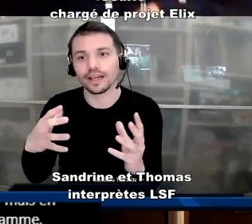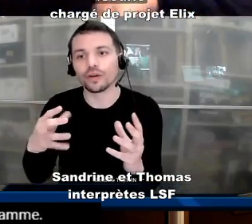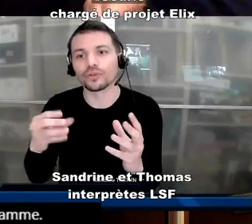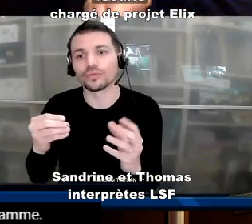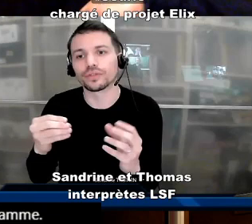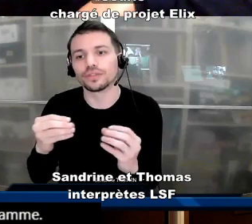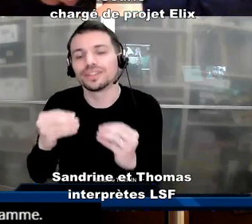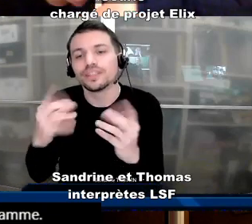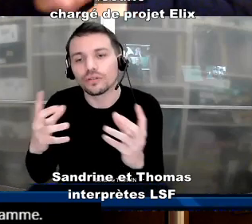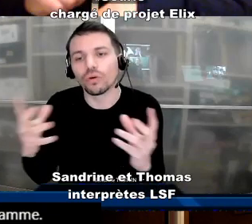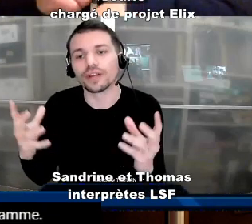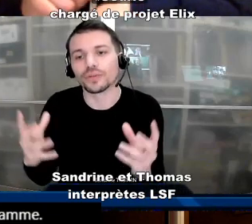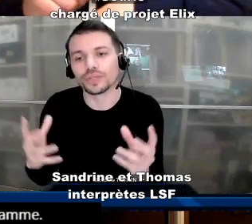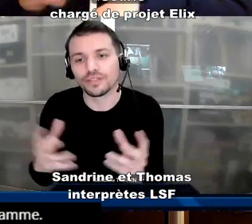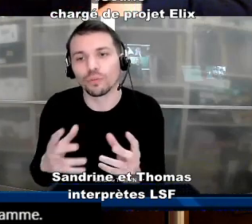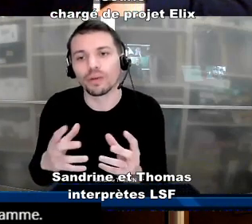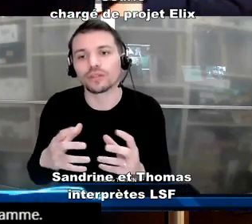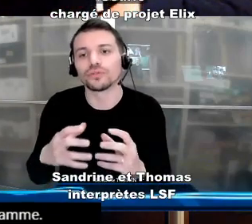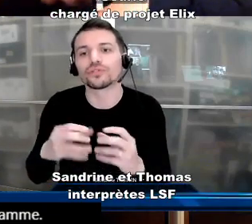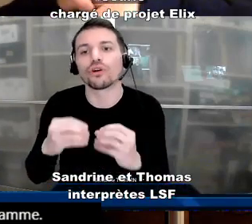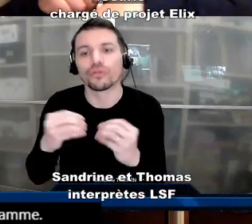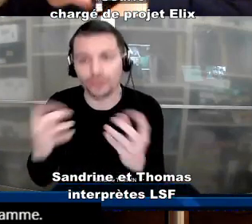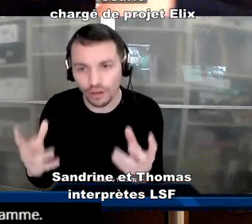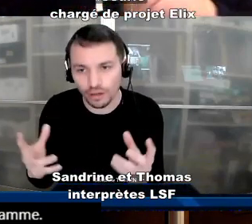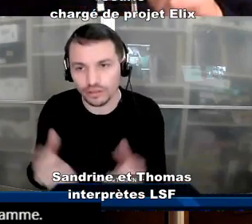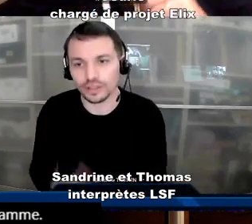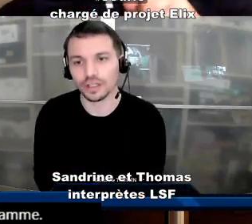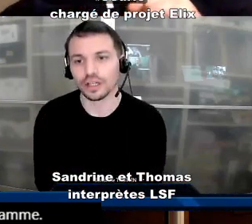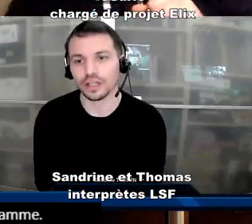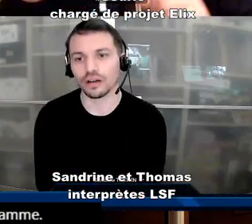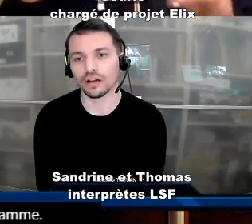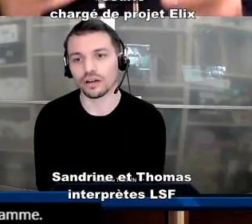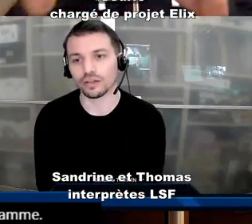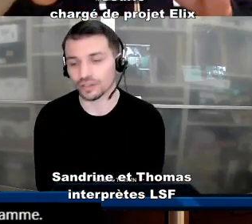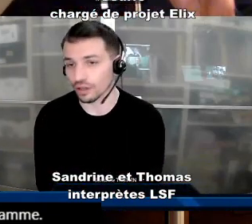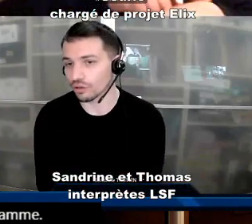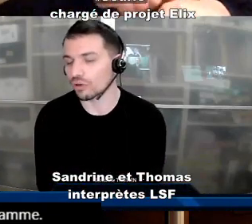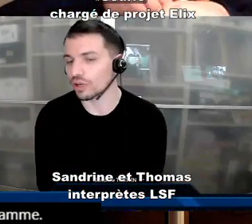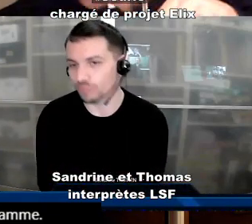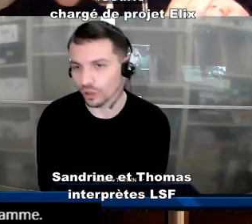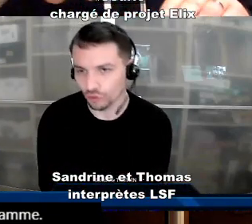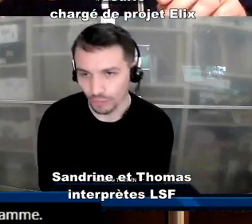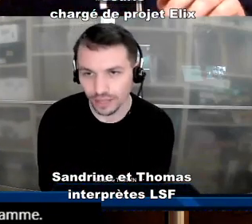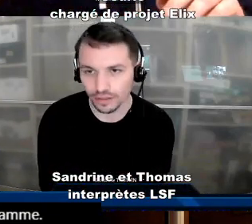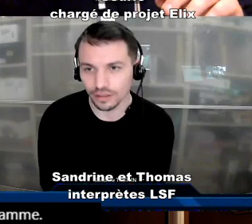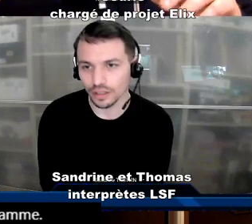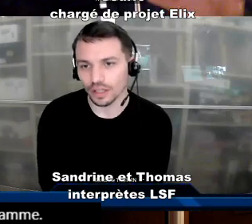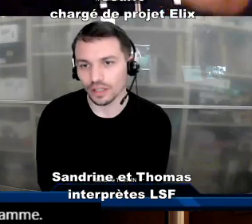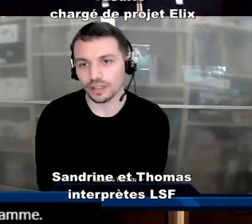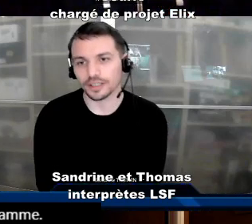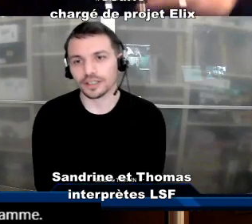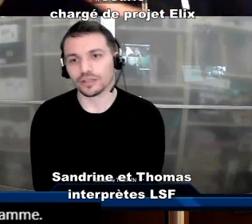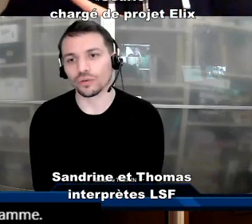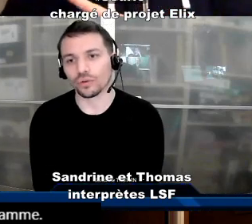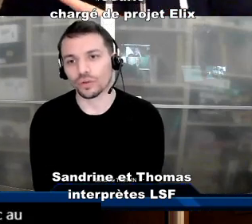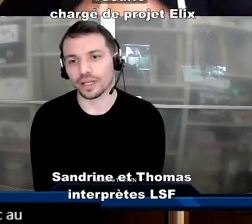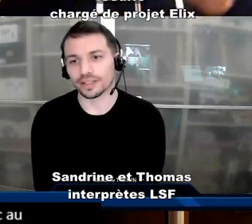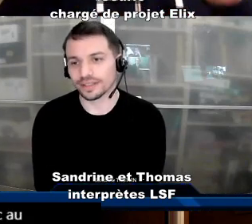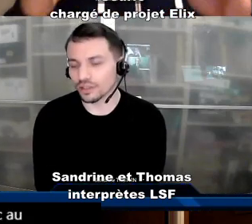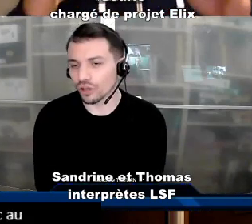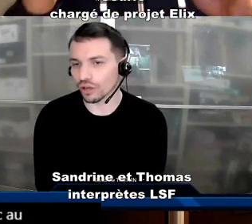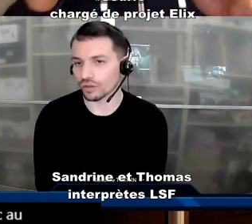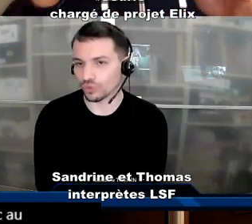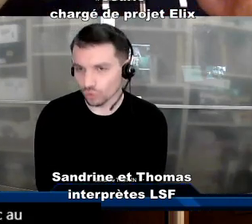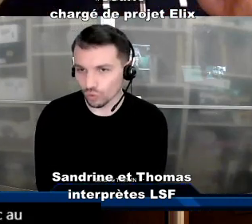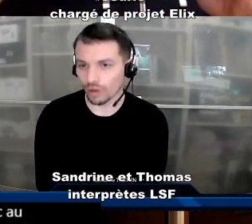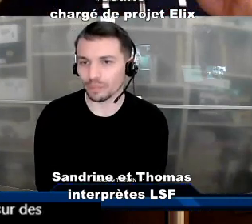Et quand on dit cours intensif, on parle de 30 heures. Ça correspond à une semaine. Donc, on a